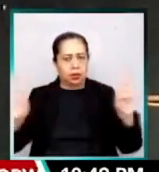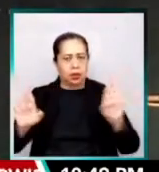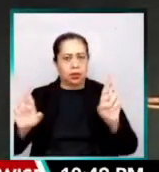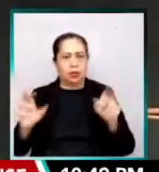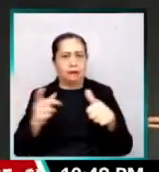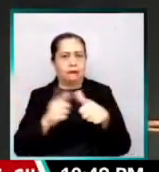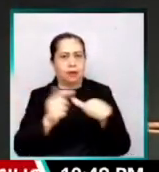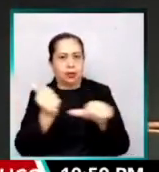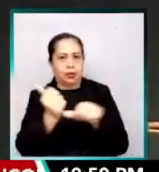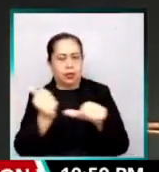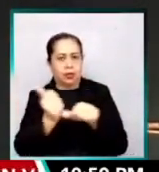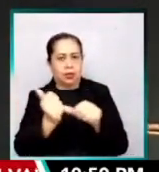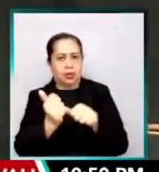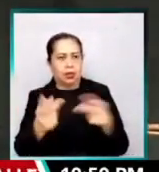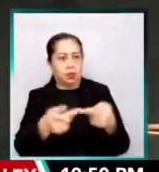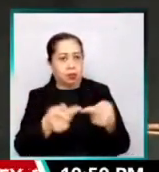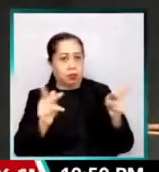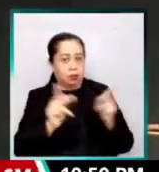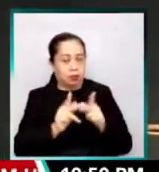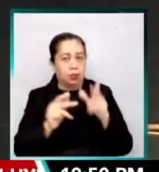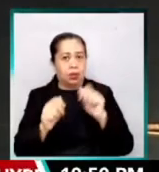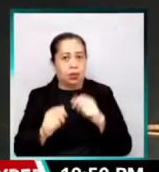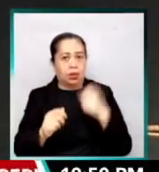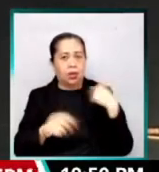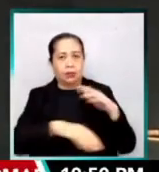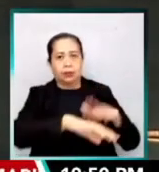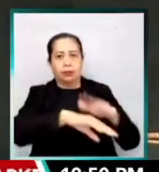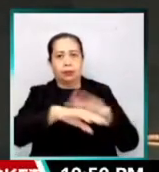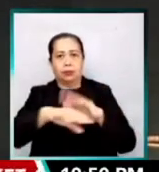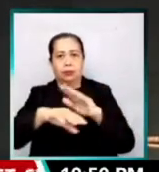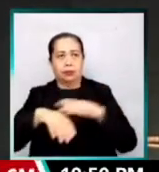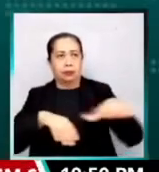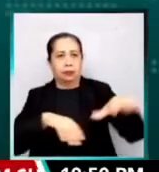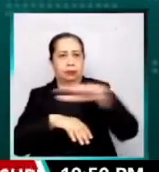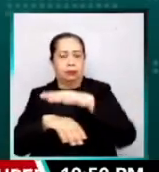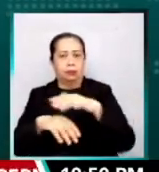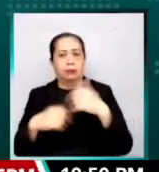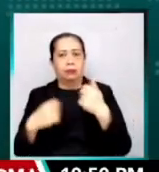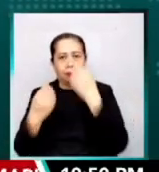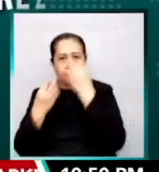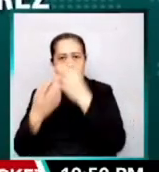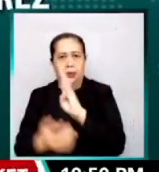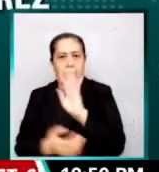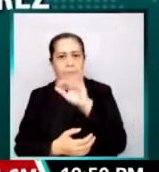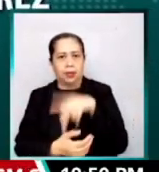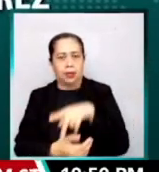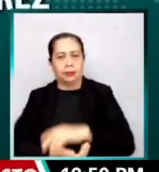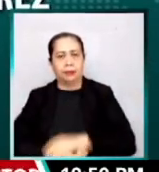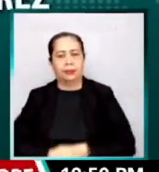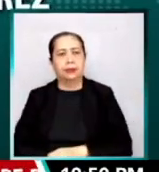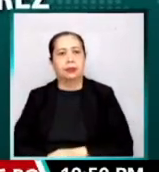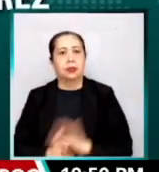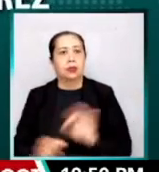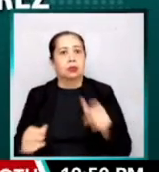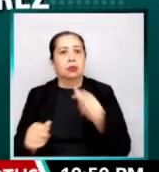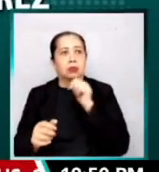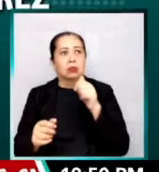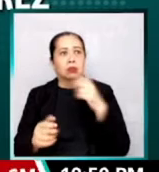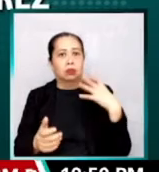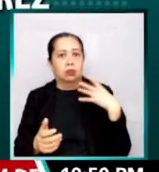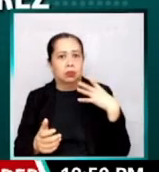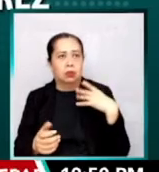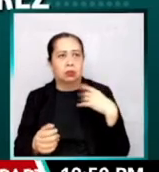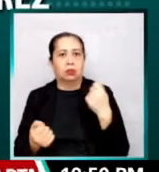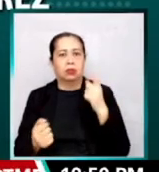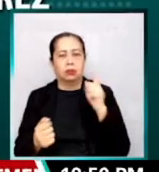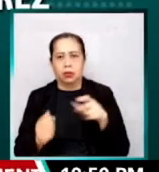ng pagsisindihan at inabisuhan ng pinakamalapit na fire station. Kung hindi kayo makakapag-abide po with those guidelines na